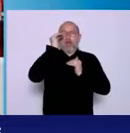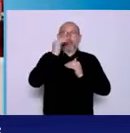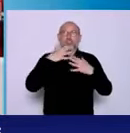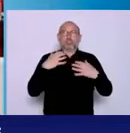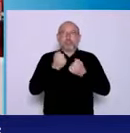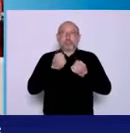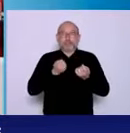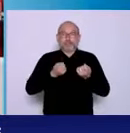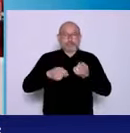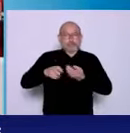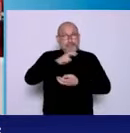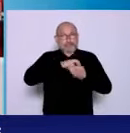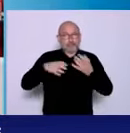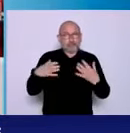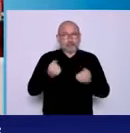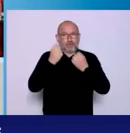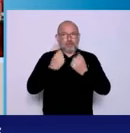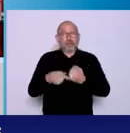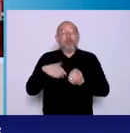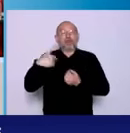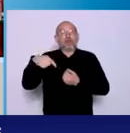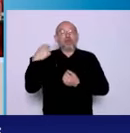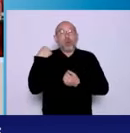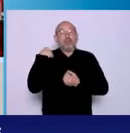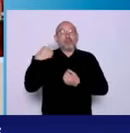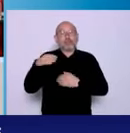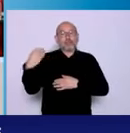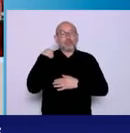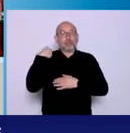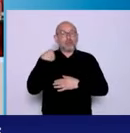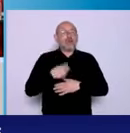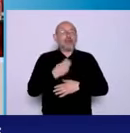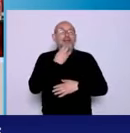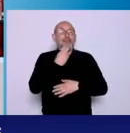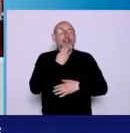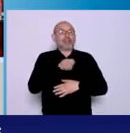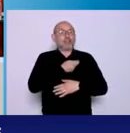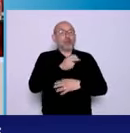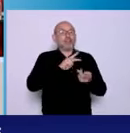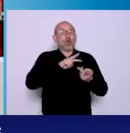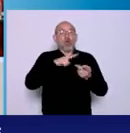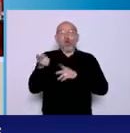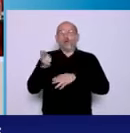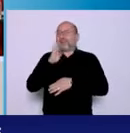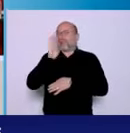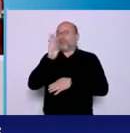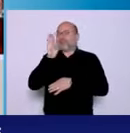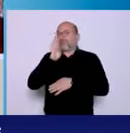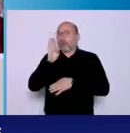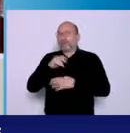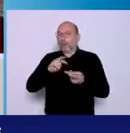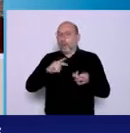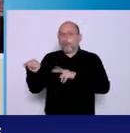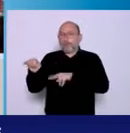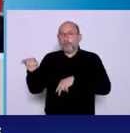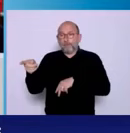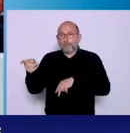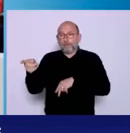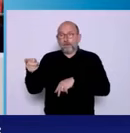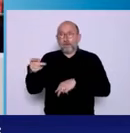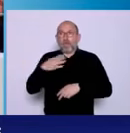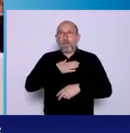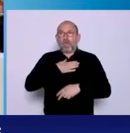zu mir sagte Herr Scholz ich habe meinen Elektroofen gerade auf ein Gasofen umgestellt und habe ich wusste ich gar nicht wie traurig